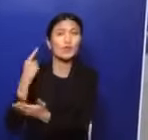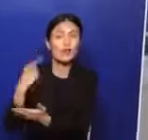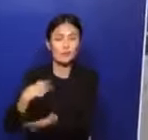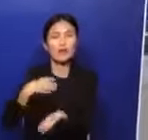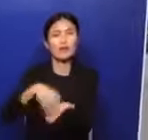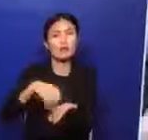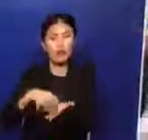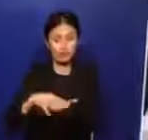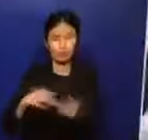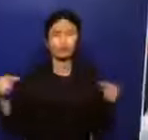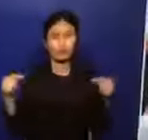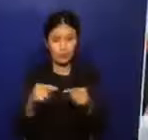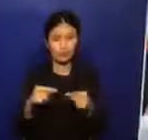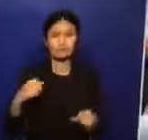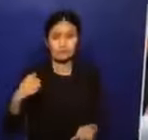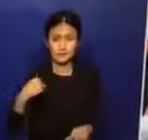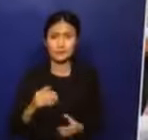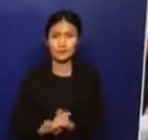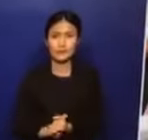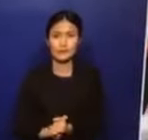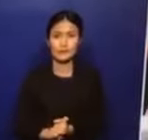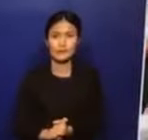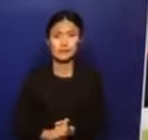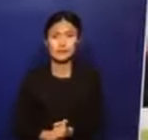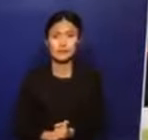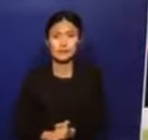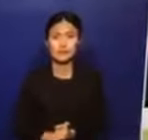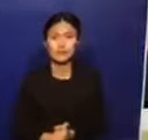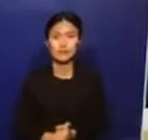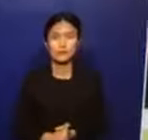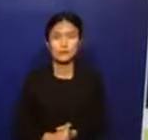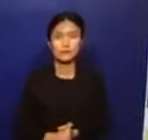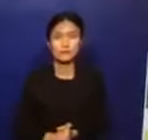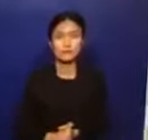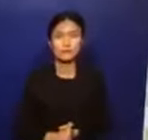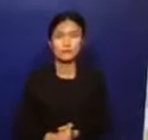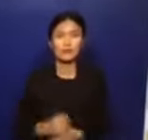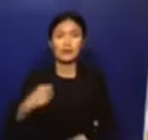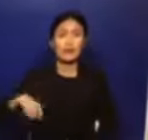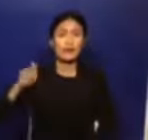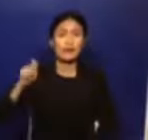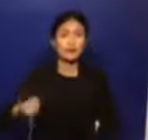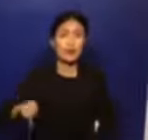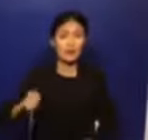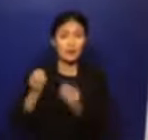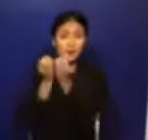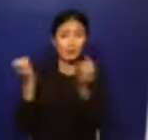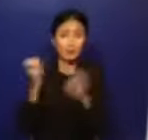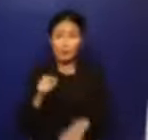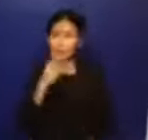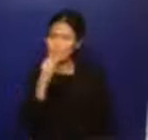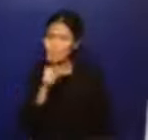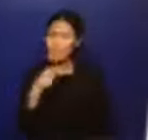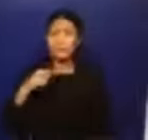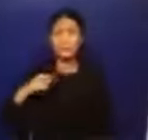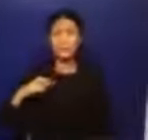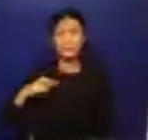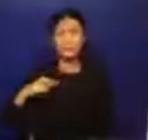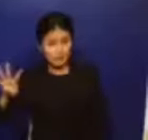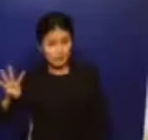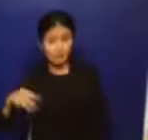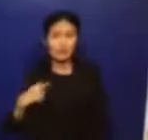คล้องกันนะคะว่าในหน้าที่6และก็ในหน้าที่10ของคำวินิจฉัยของศาลรัฐธรรมนูญกองทัพบกได้ให้การว่าก